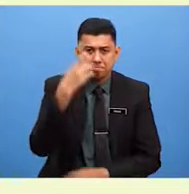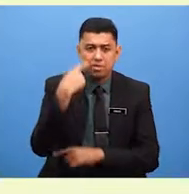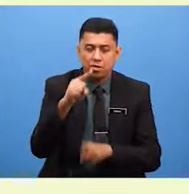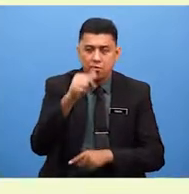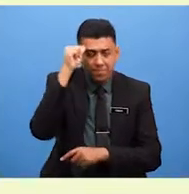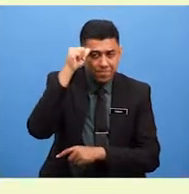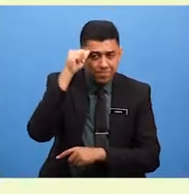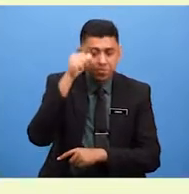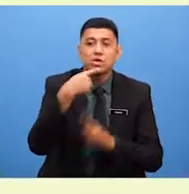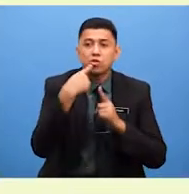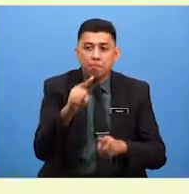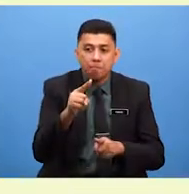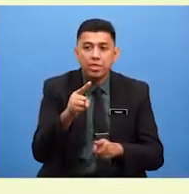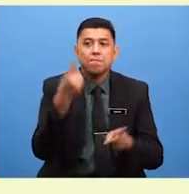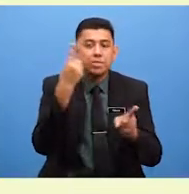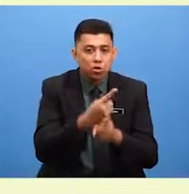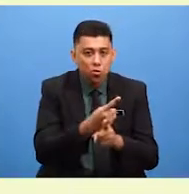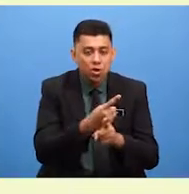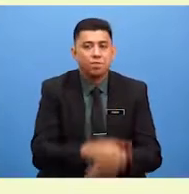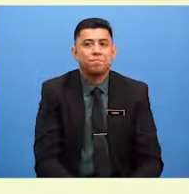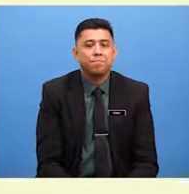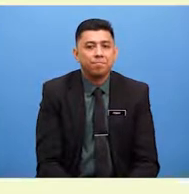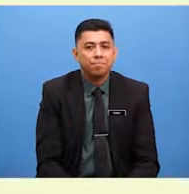saya. Jawapannya betul.